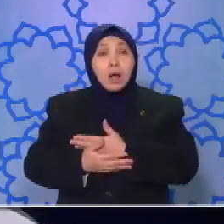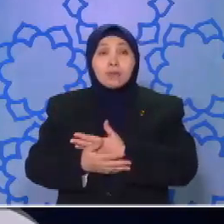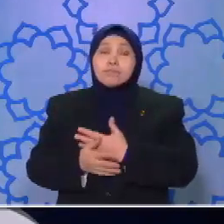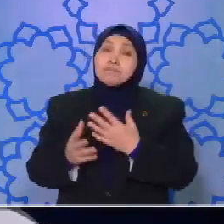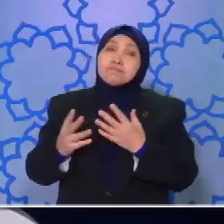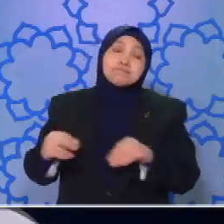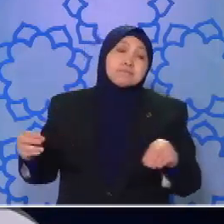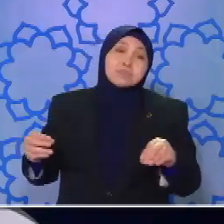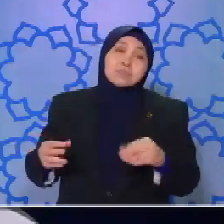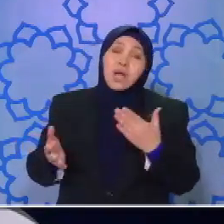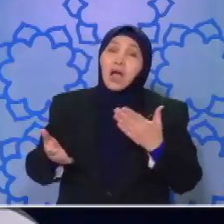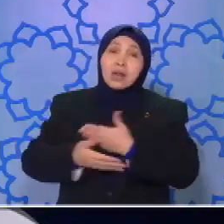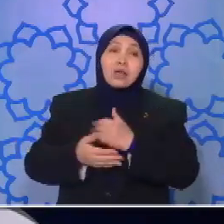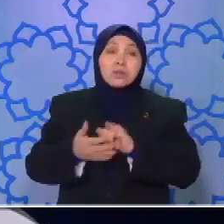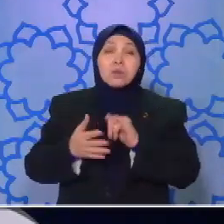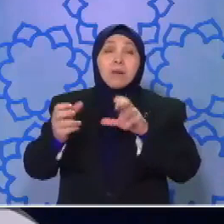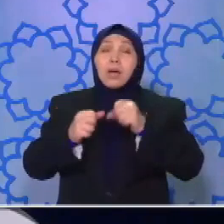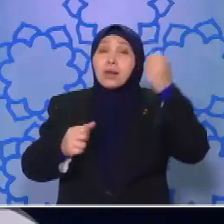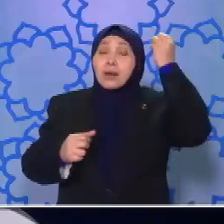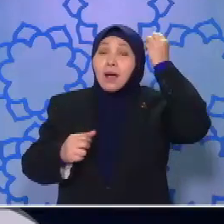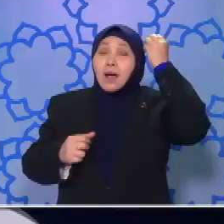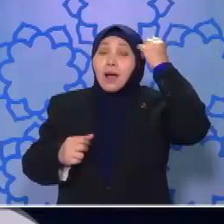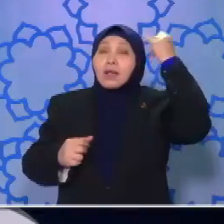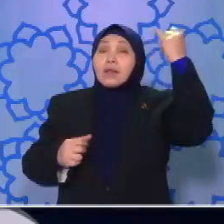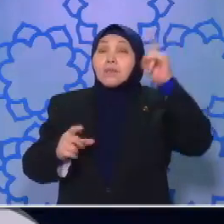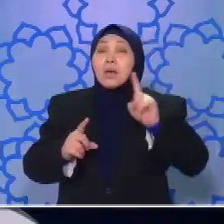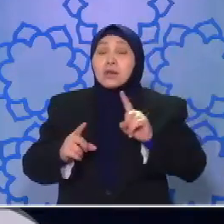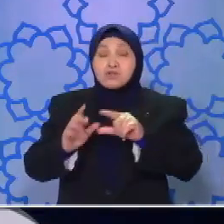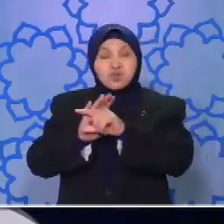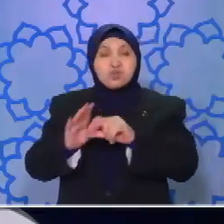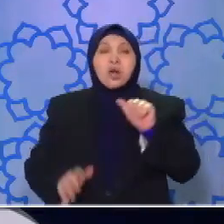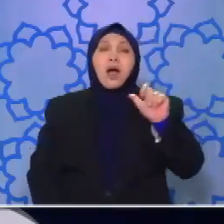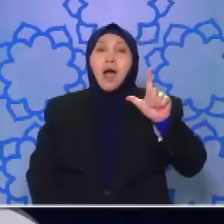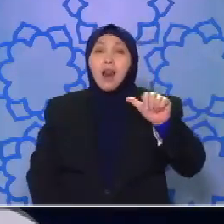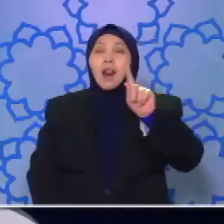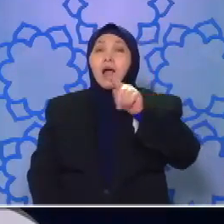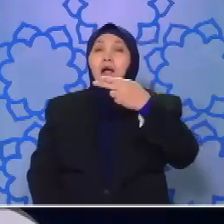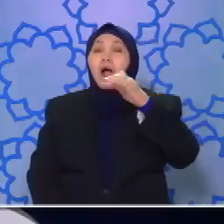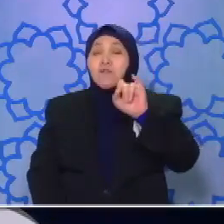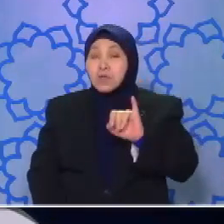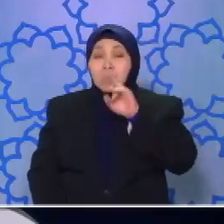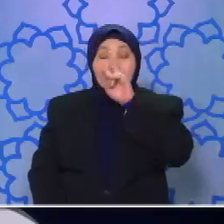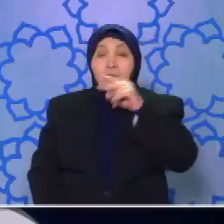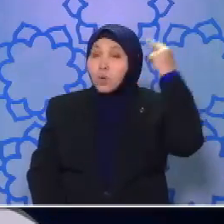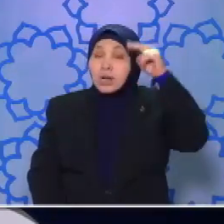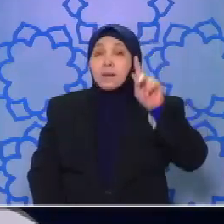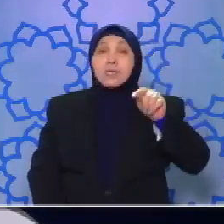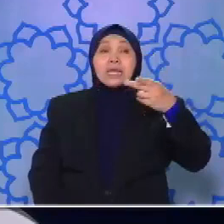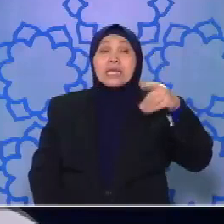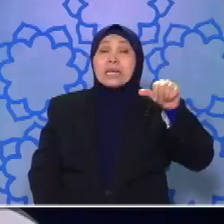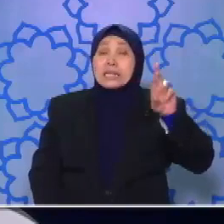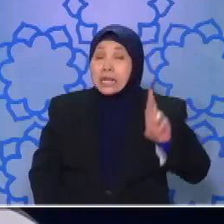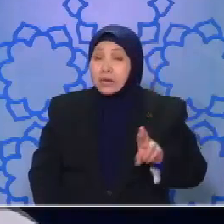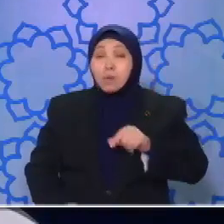anak tersebut. Dia kata mana dapat inspirasi daripada surah Al-Kahfi. Kan dia ambil bahagian, dia tengok Nabi Khidir bunuh, dia nak bunuh.